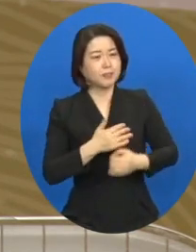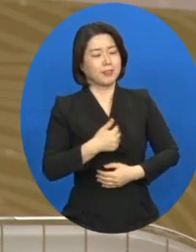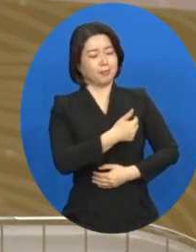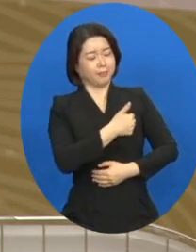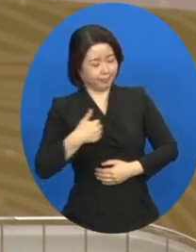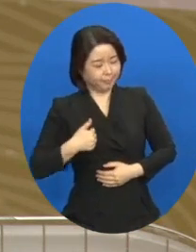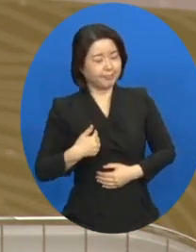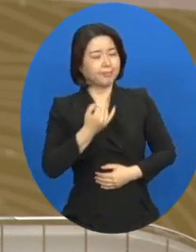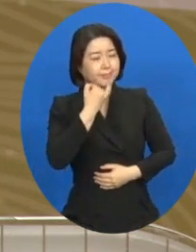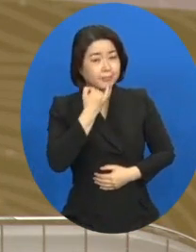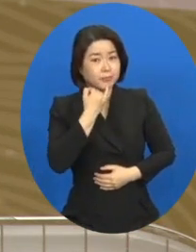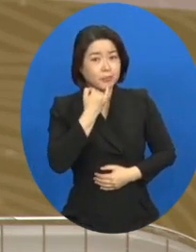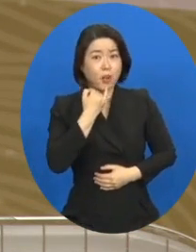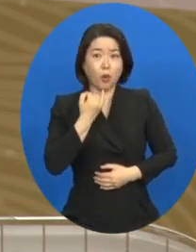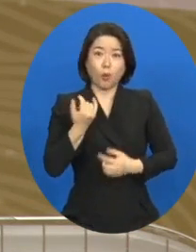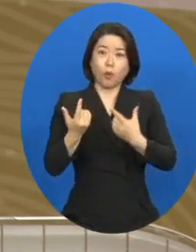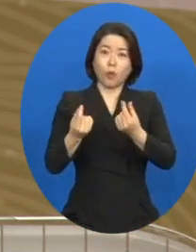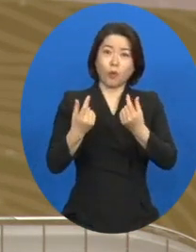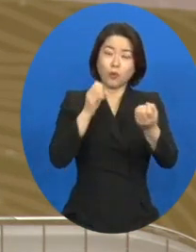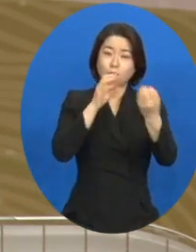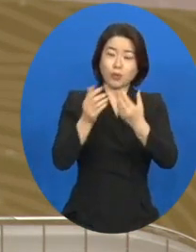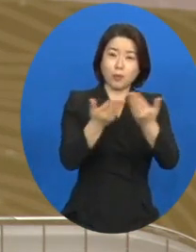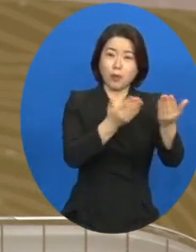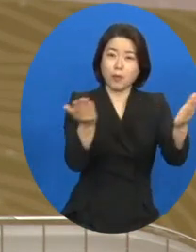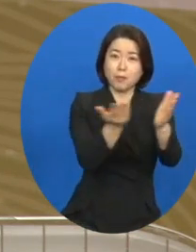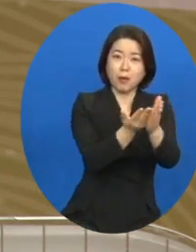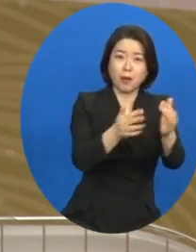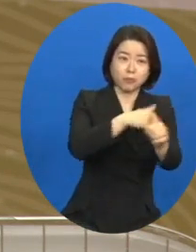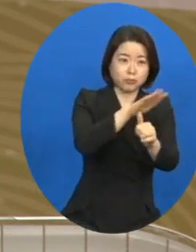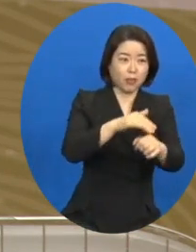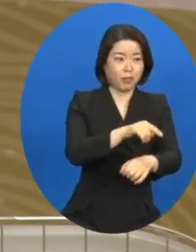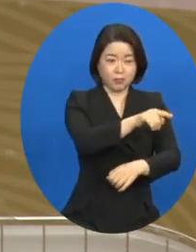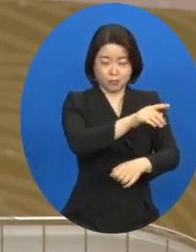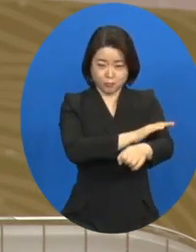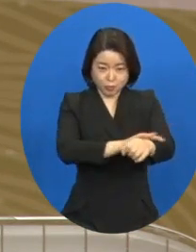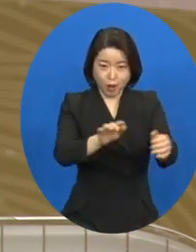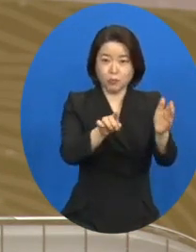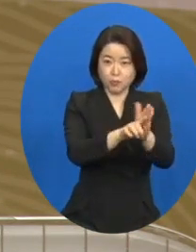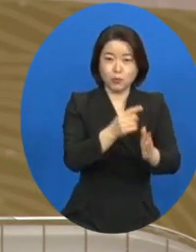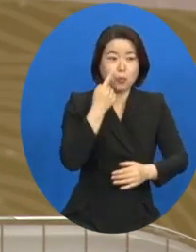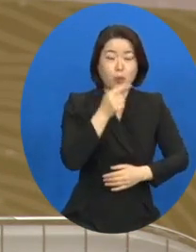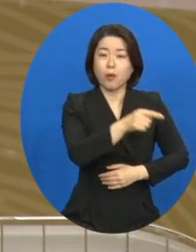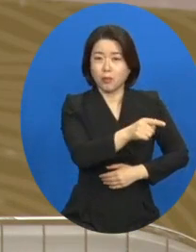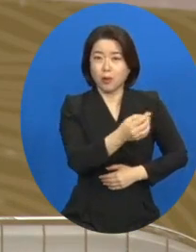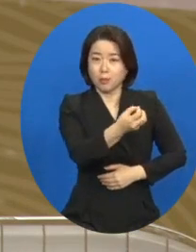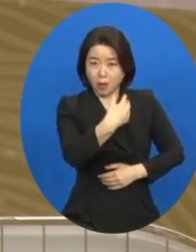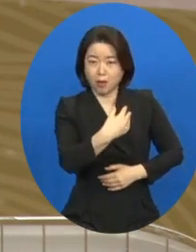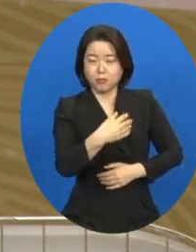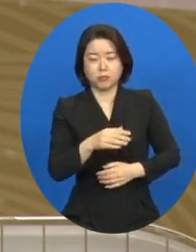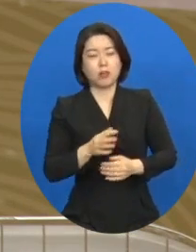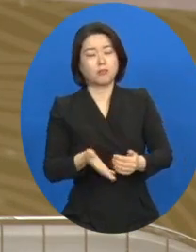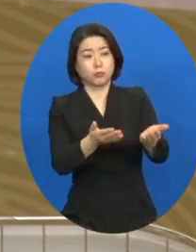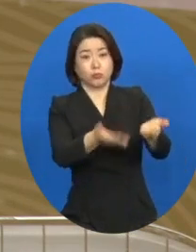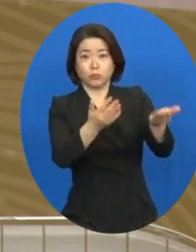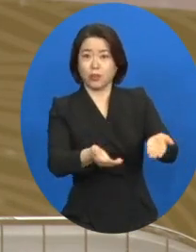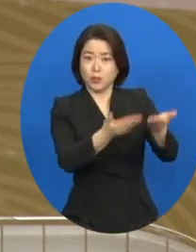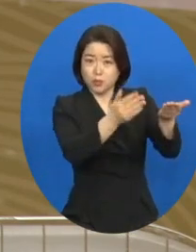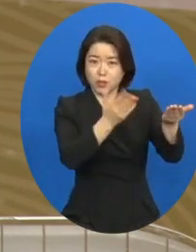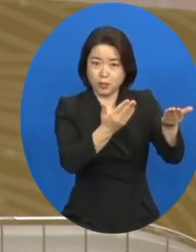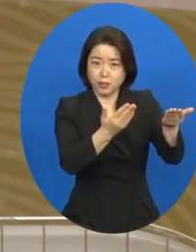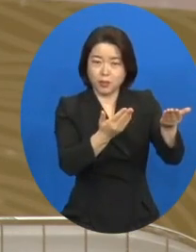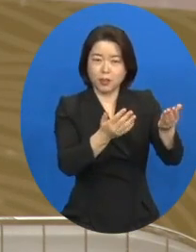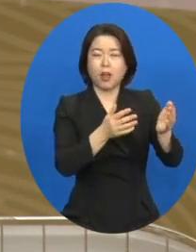든든하다, 뭐 이렇게 해야 이게 말이 맞잖아요. 잘해보겠다고, 잘 믿어보겠다고 하는데, 근데